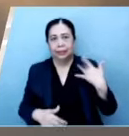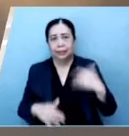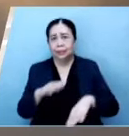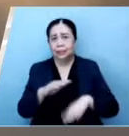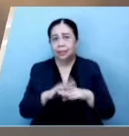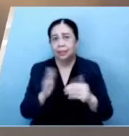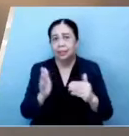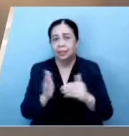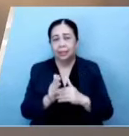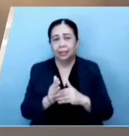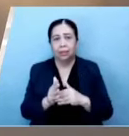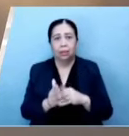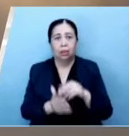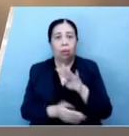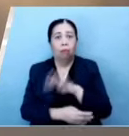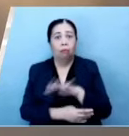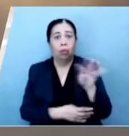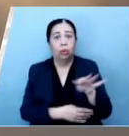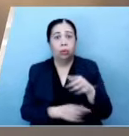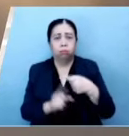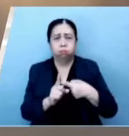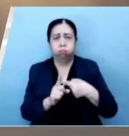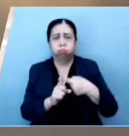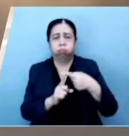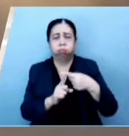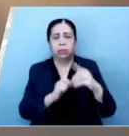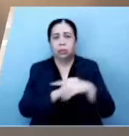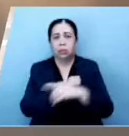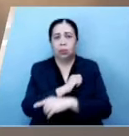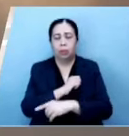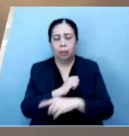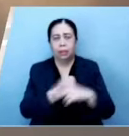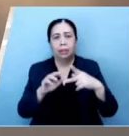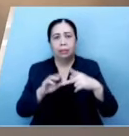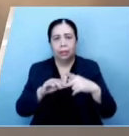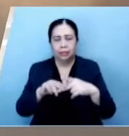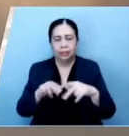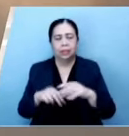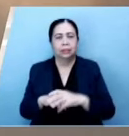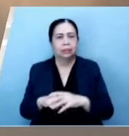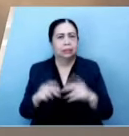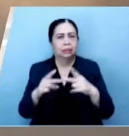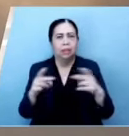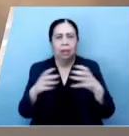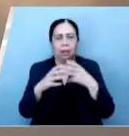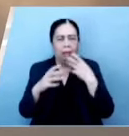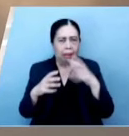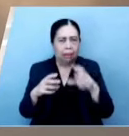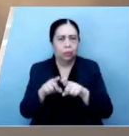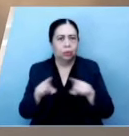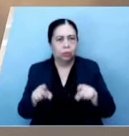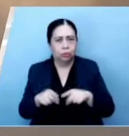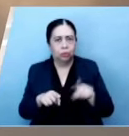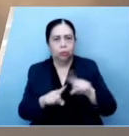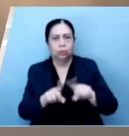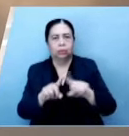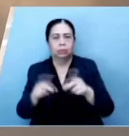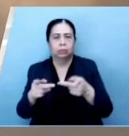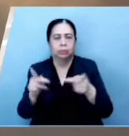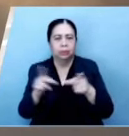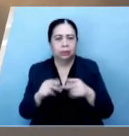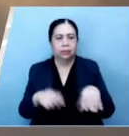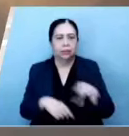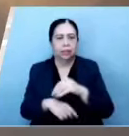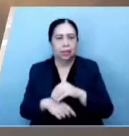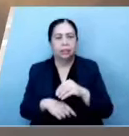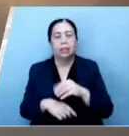sa 44 degrees Celsius sa Dagupan, Pangasinan. Napakainit din sa ilang bahagi ng La Union, Cagayan,